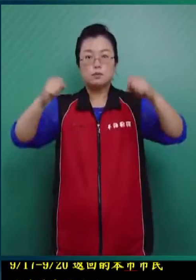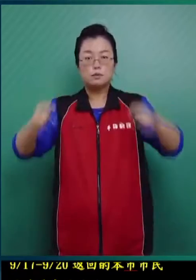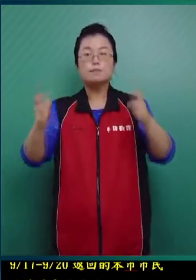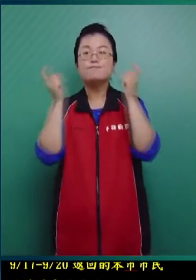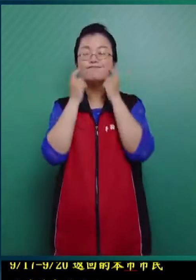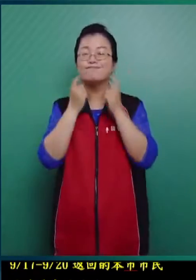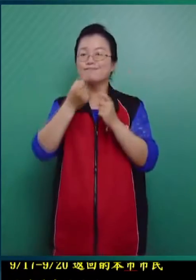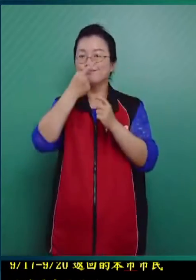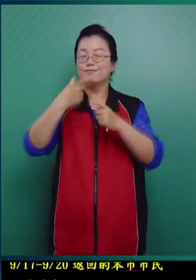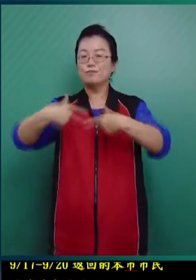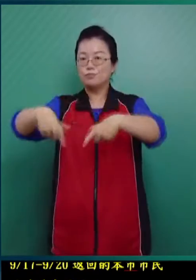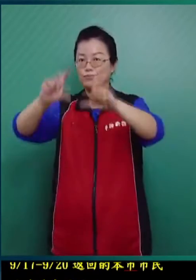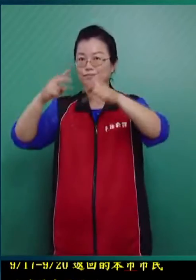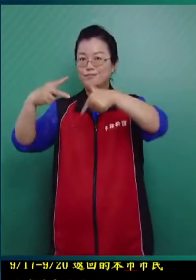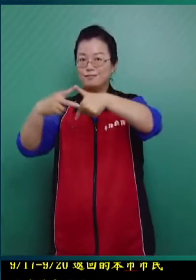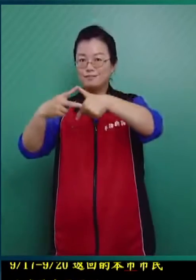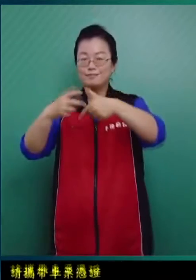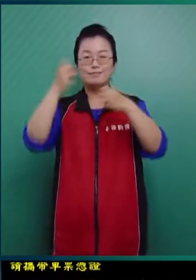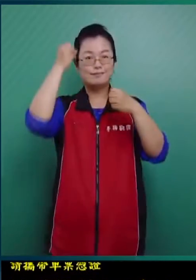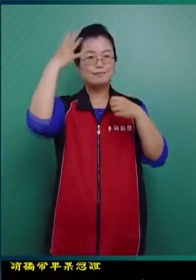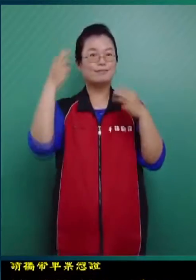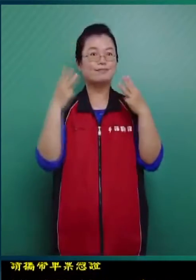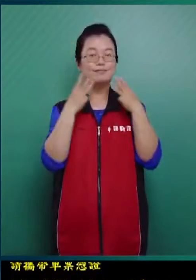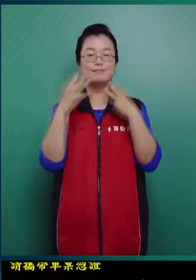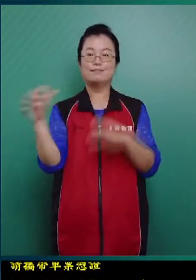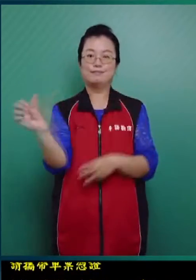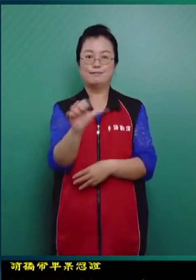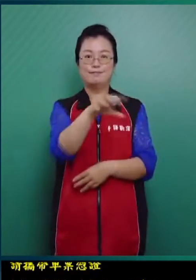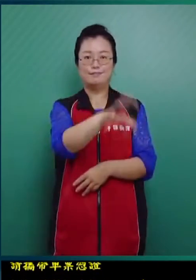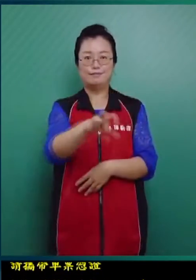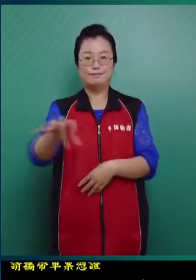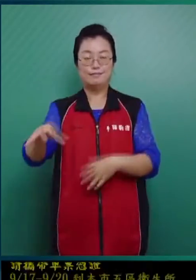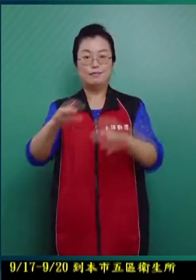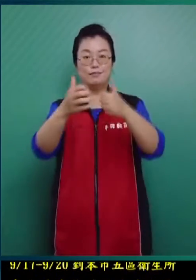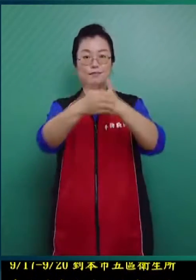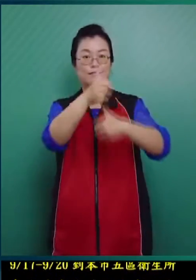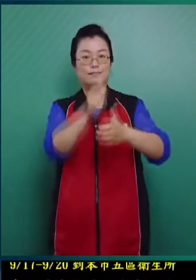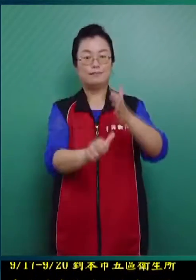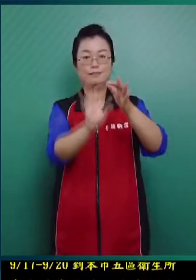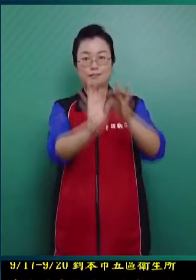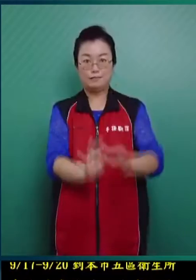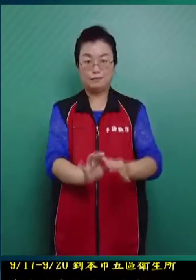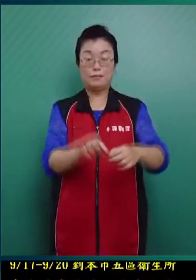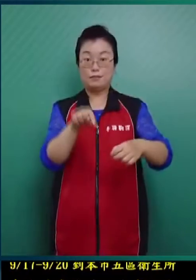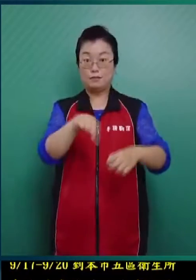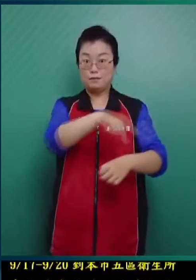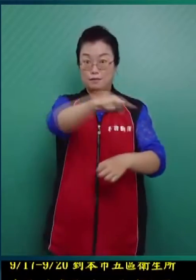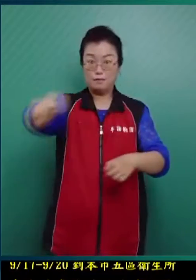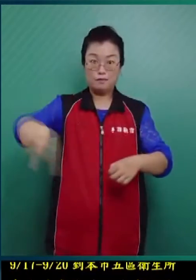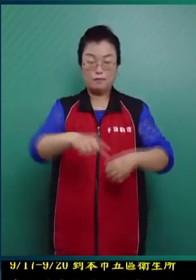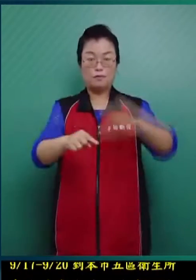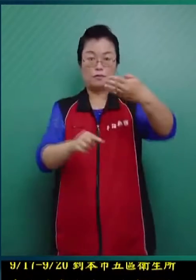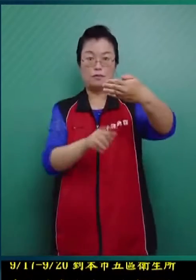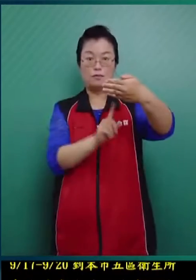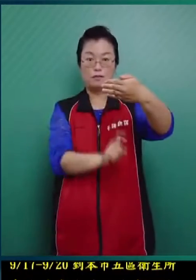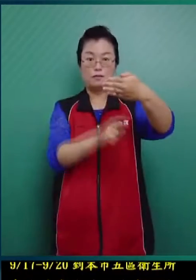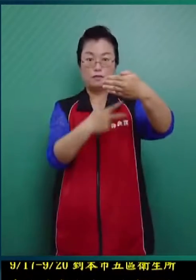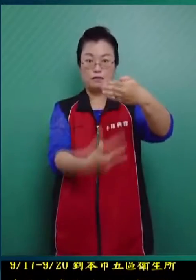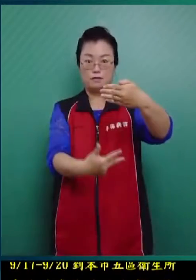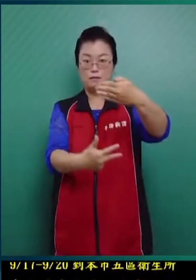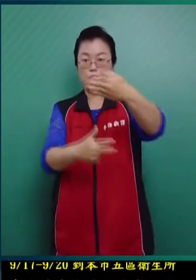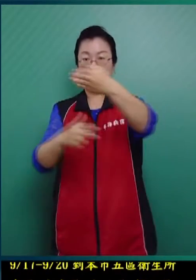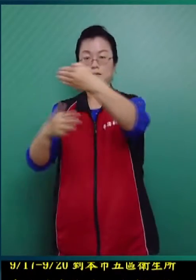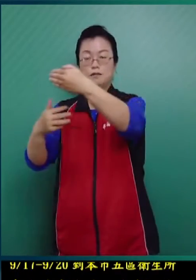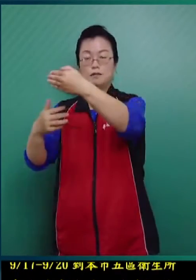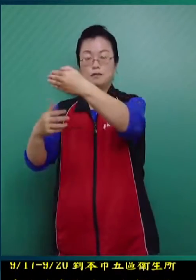归仁区卫生所跟新营区卫生所。五区的卫生所，您于九月十七到二十号上午八点半到中午十二点，可以到